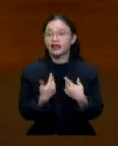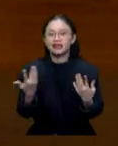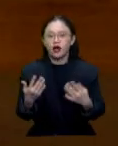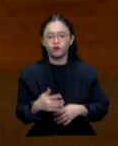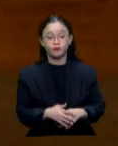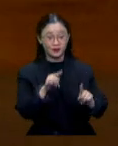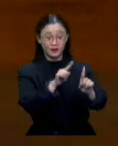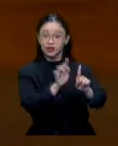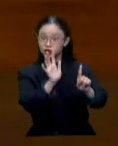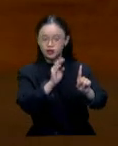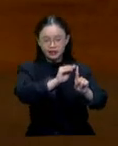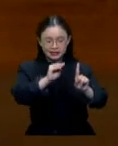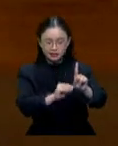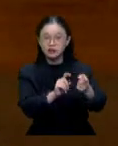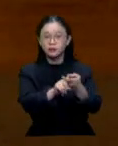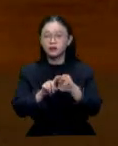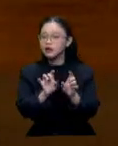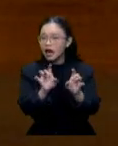akan dilakukan penggeledahan? Jadi pada intinya begini,